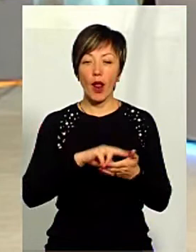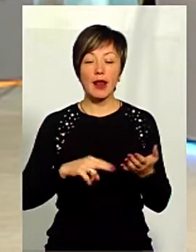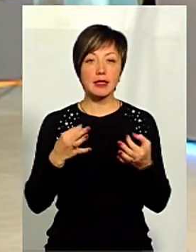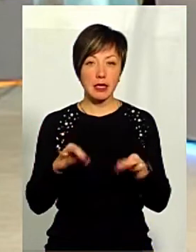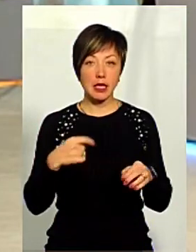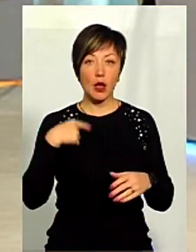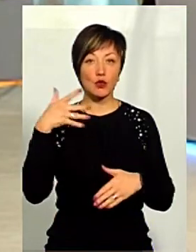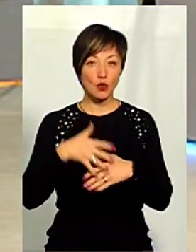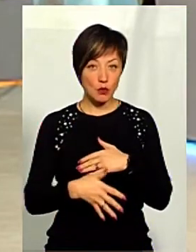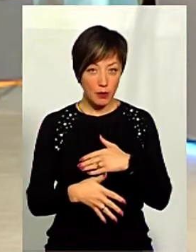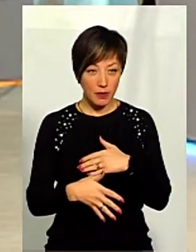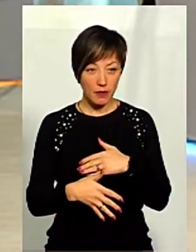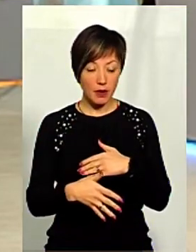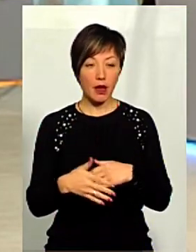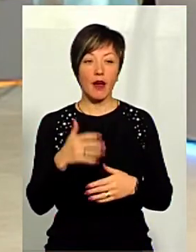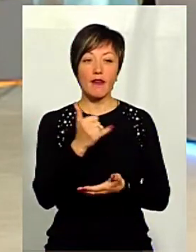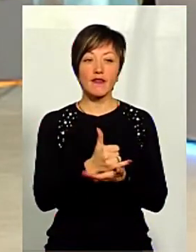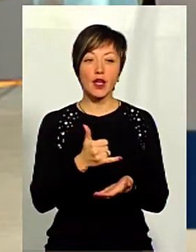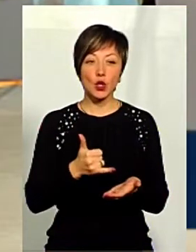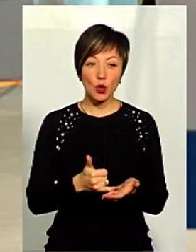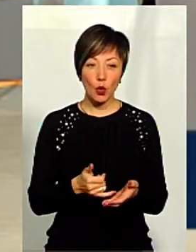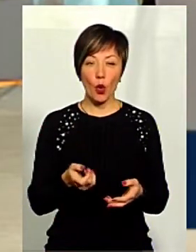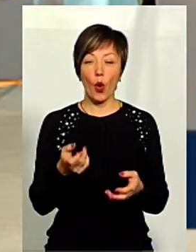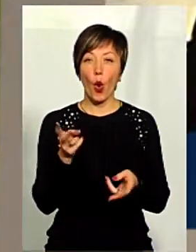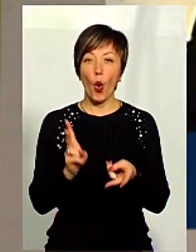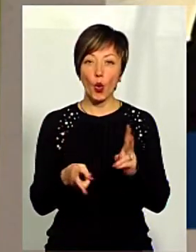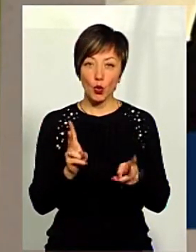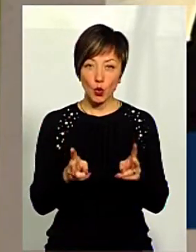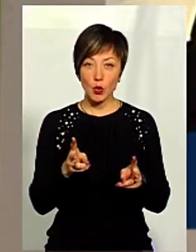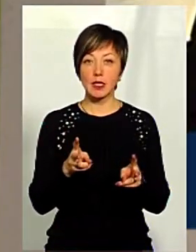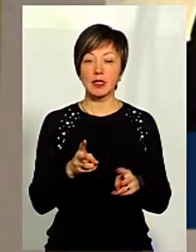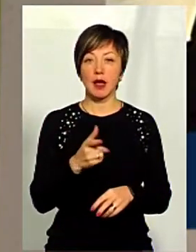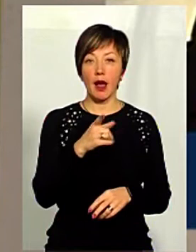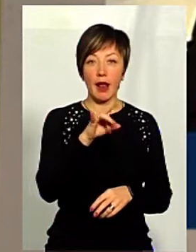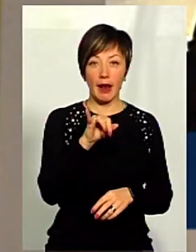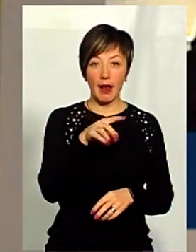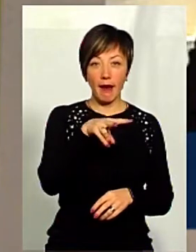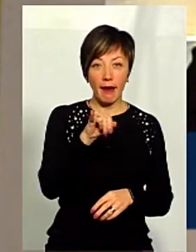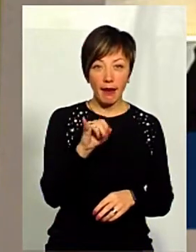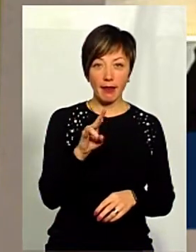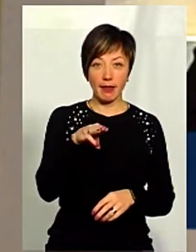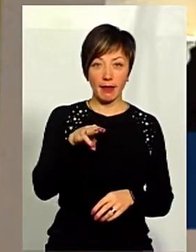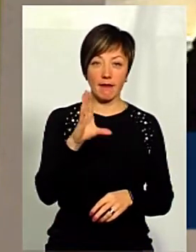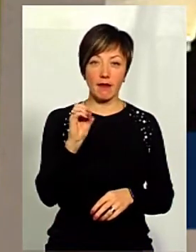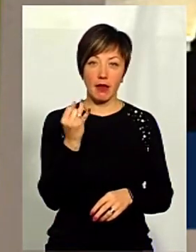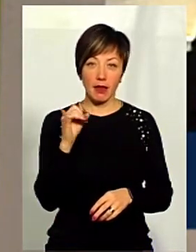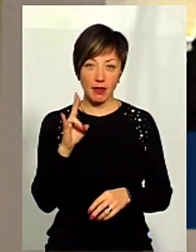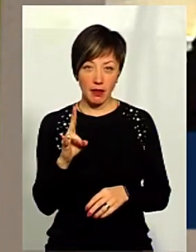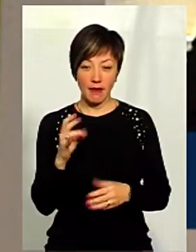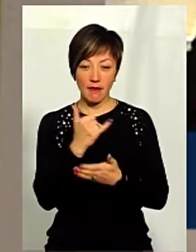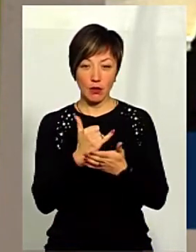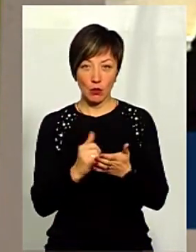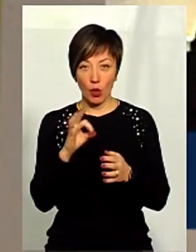наскільки я зрозумів, саме вино, на якому готується глінтвейн, через це вино і приймається рішення